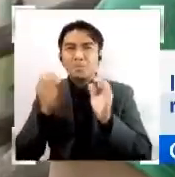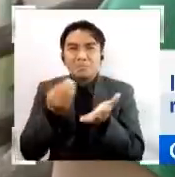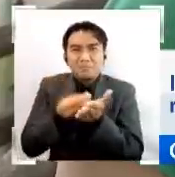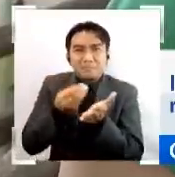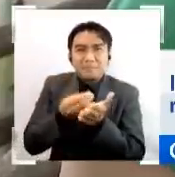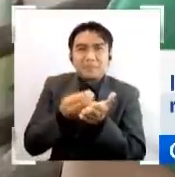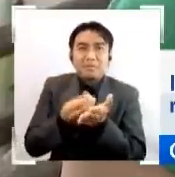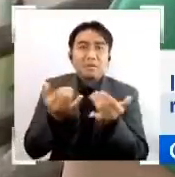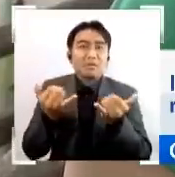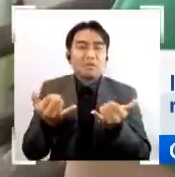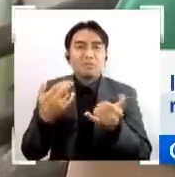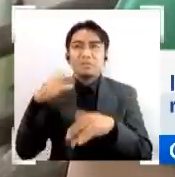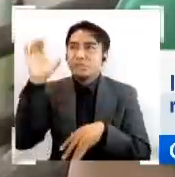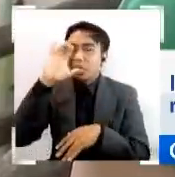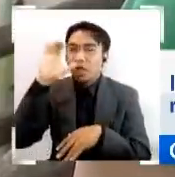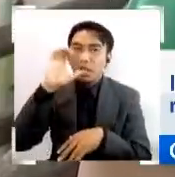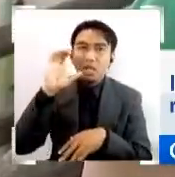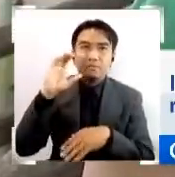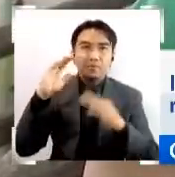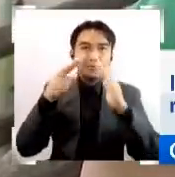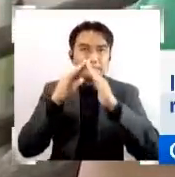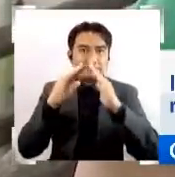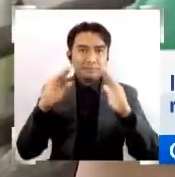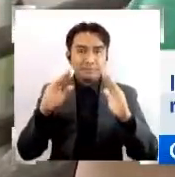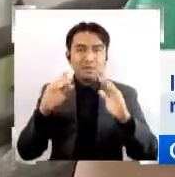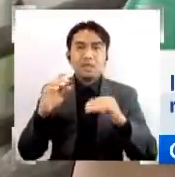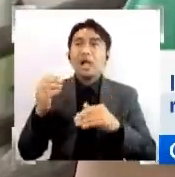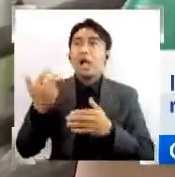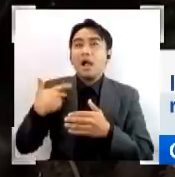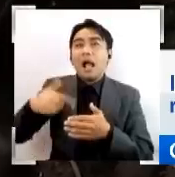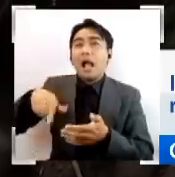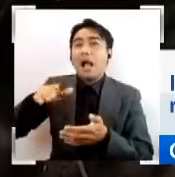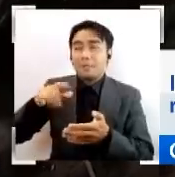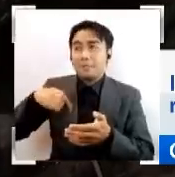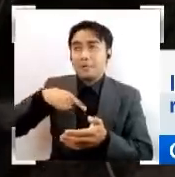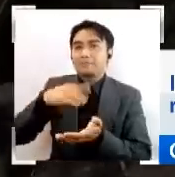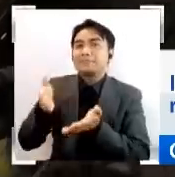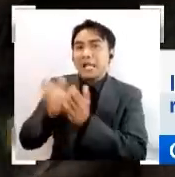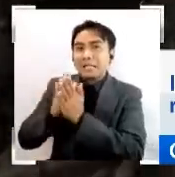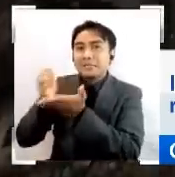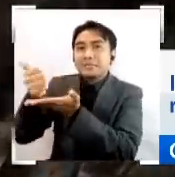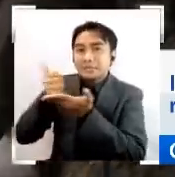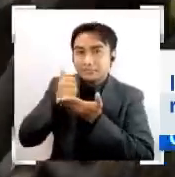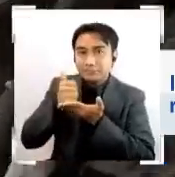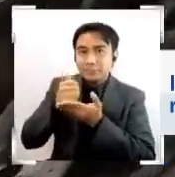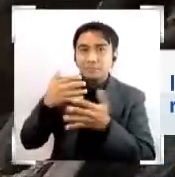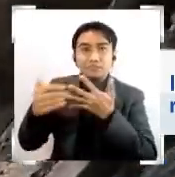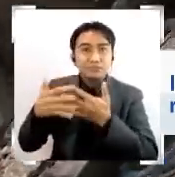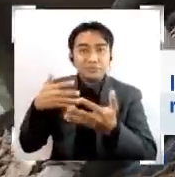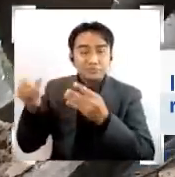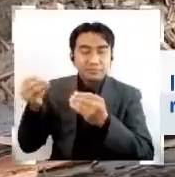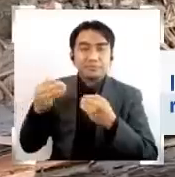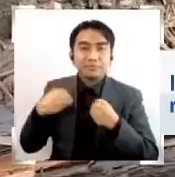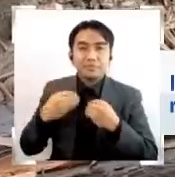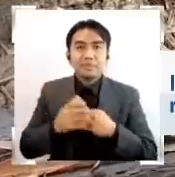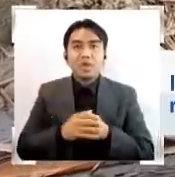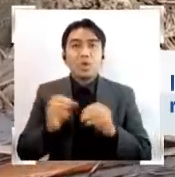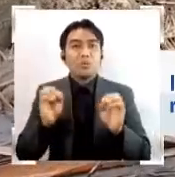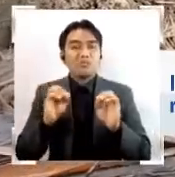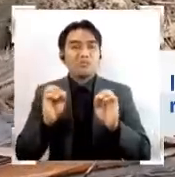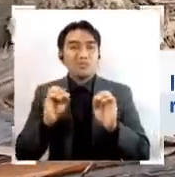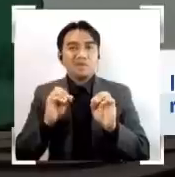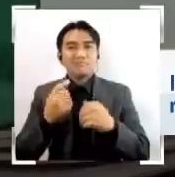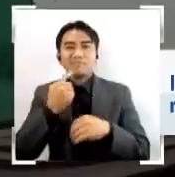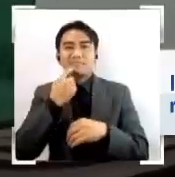ng bahay. Tulong na lang po ang inaantay namin kung may tutulong po sa amin. Wala pang komento ang Quezon City Disaster Risk Reduction and